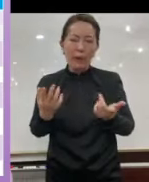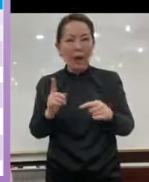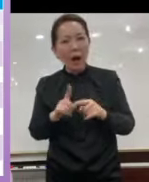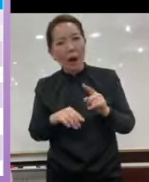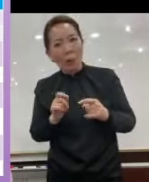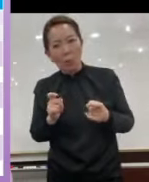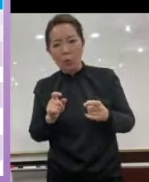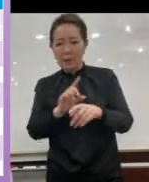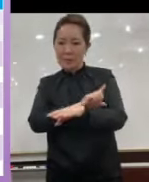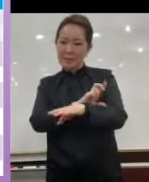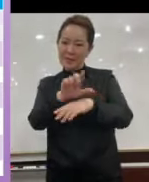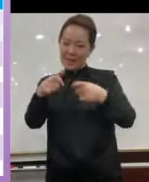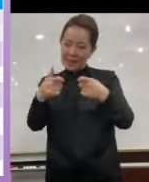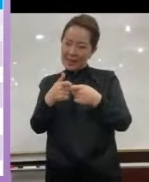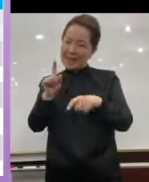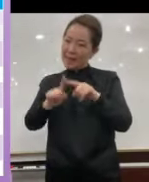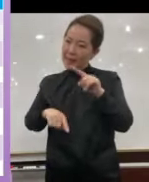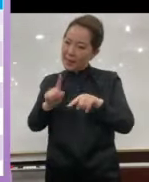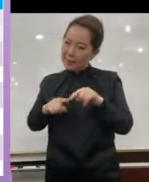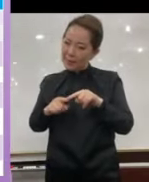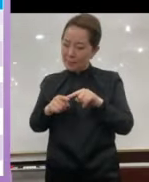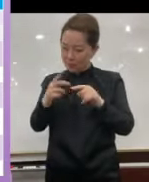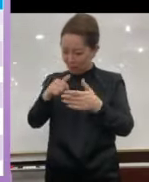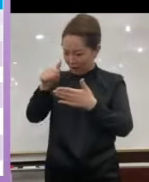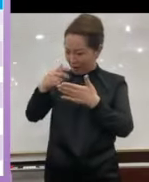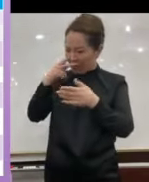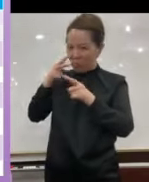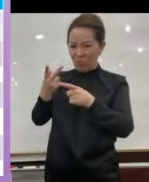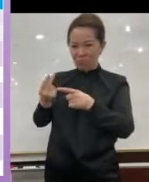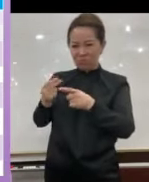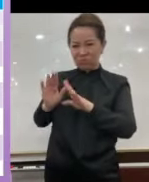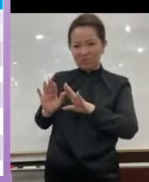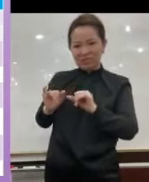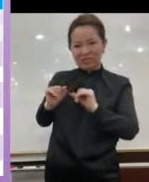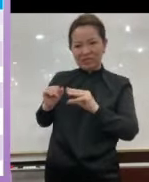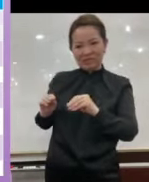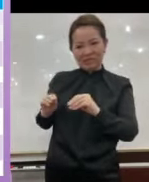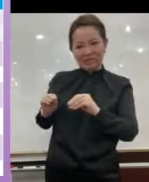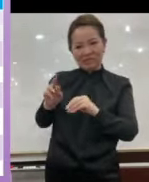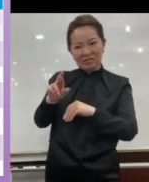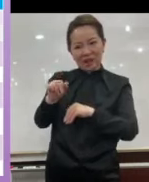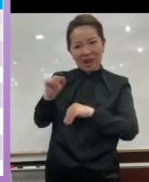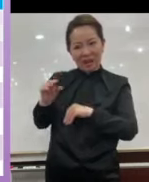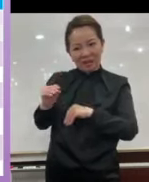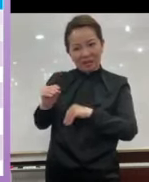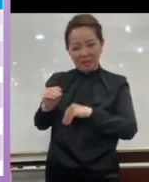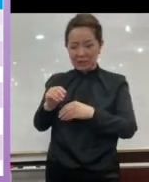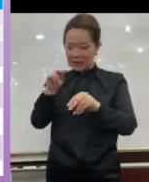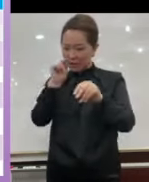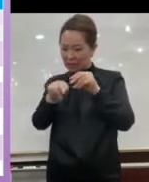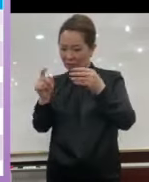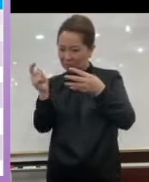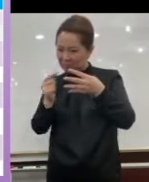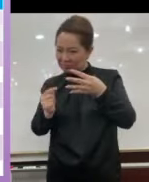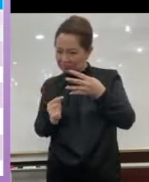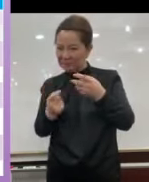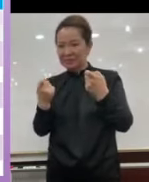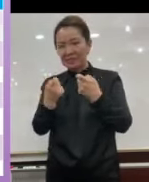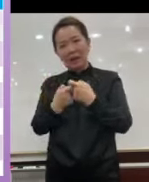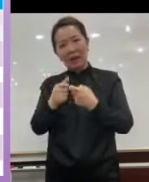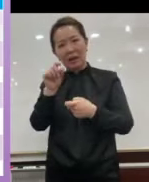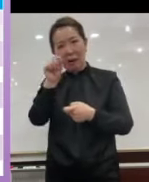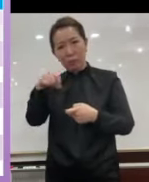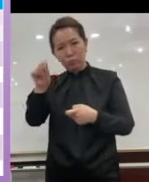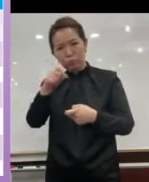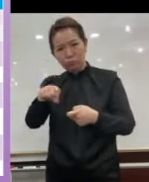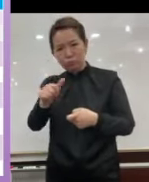одоо биелэлтийг ямар үзүүлэлтээр хангах юм? Үнэхээр энэ одоо шалгуур үзүүлэлтэд хангах эсэх гэдэг